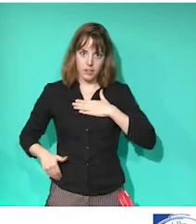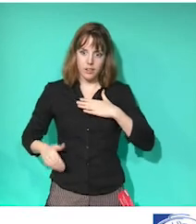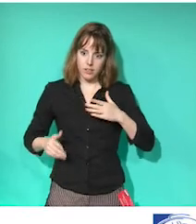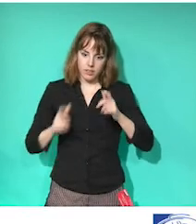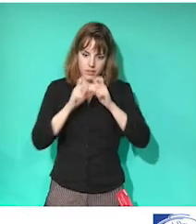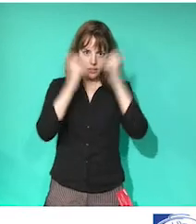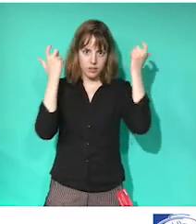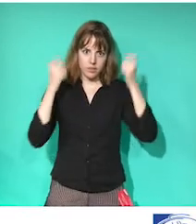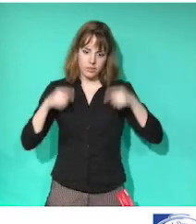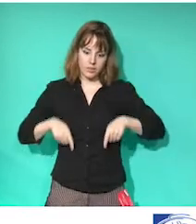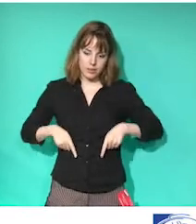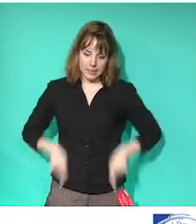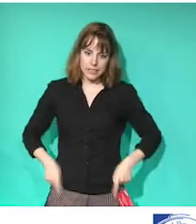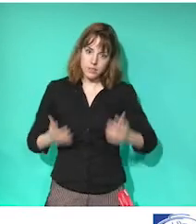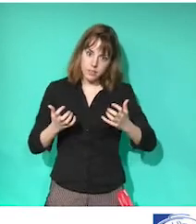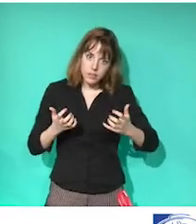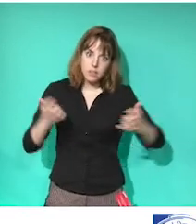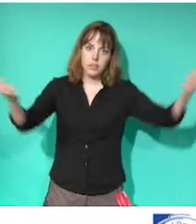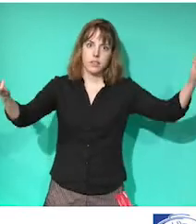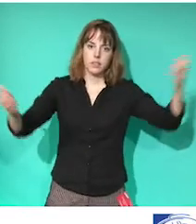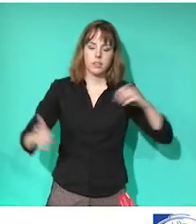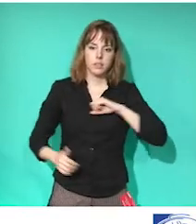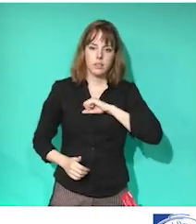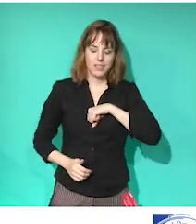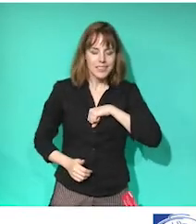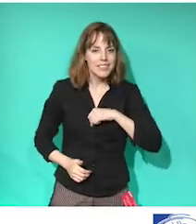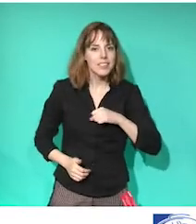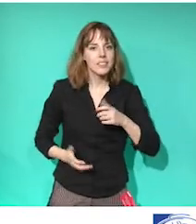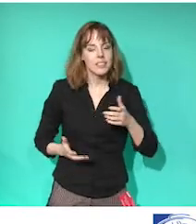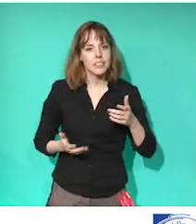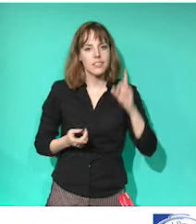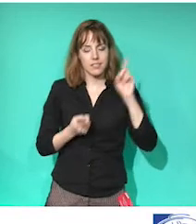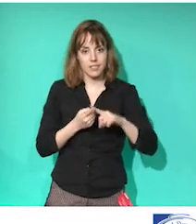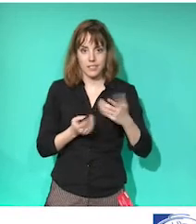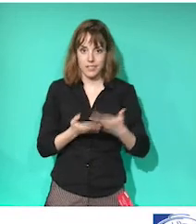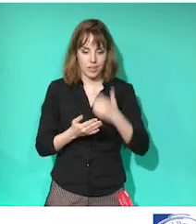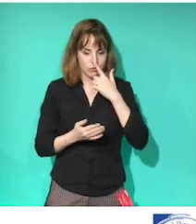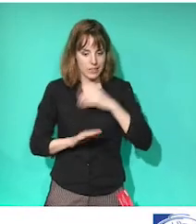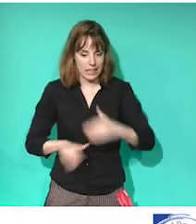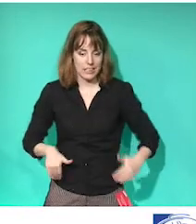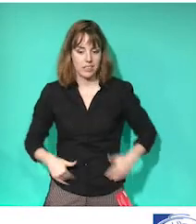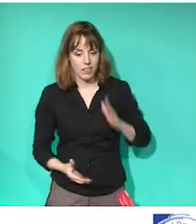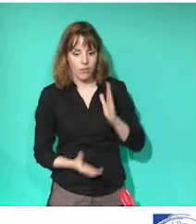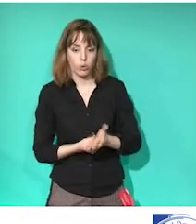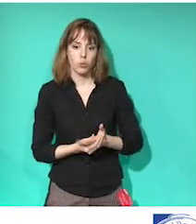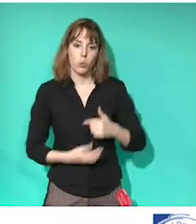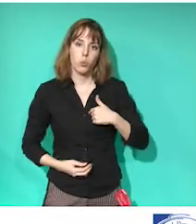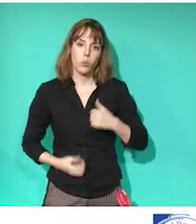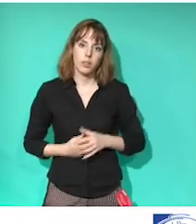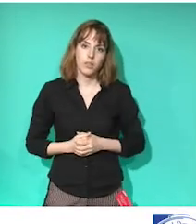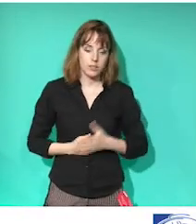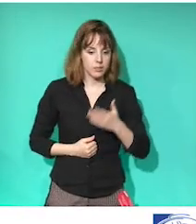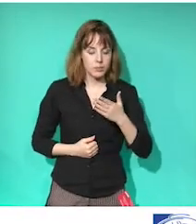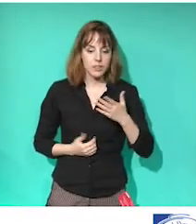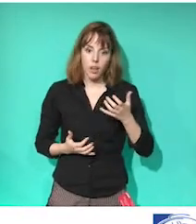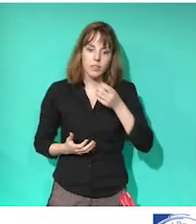nombreux. D'abord, je voulais moi aussi vous remercier. D'abord, mes remerciements vont au président de la République et au Premier ministre